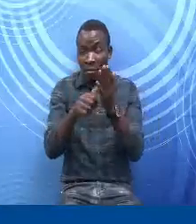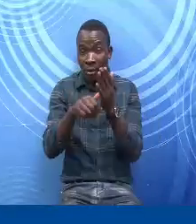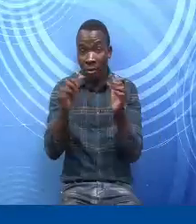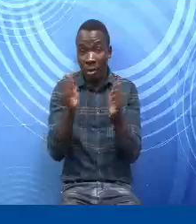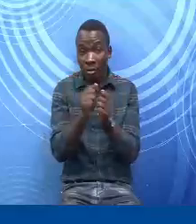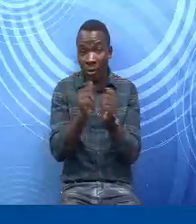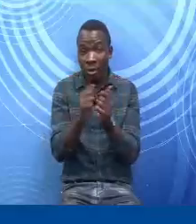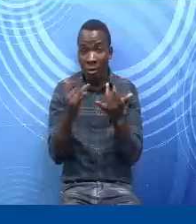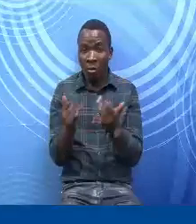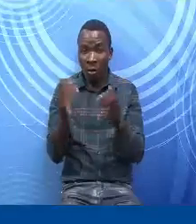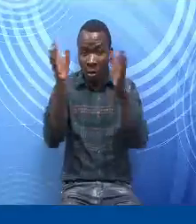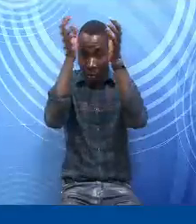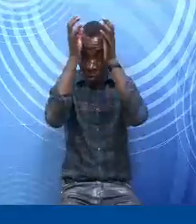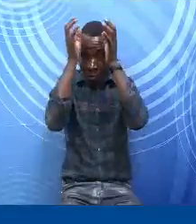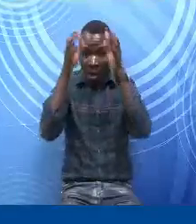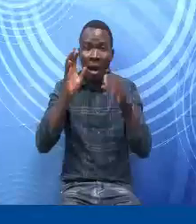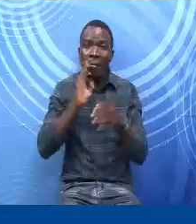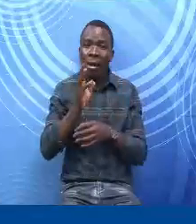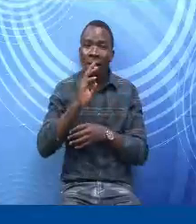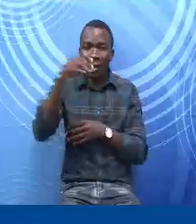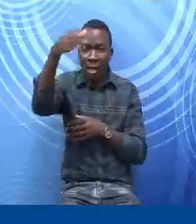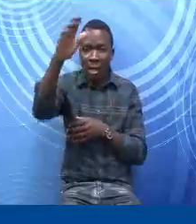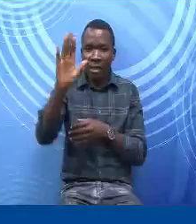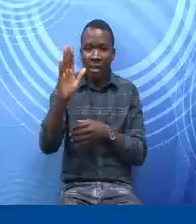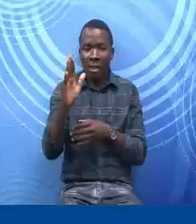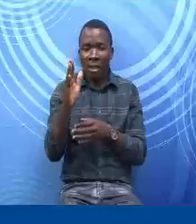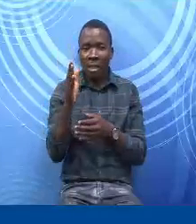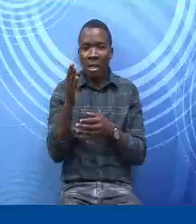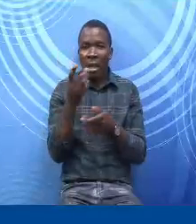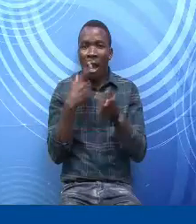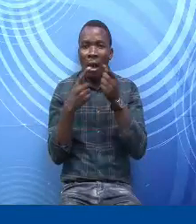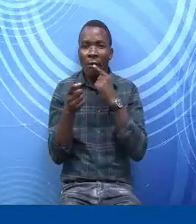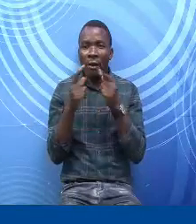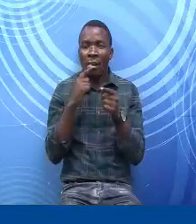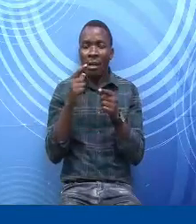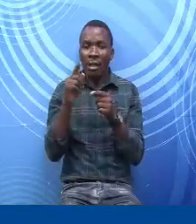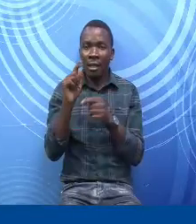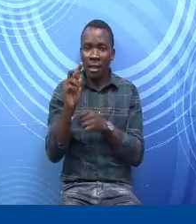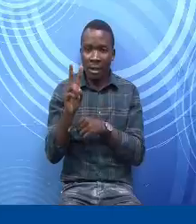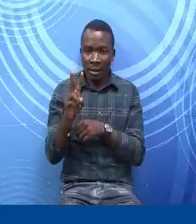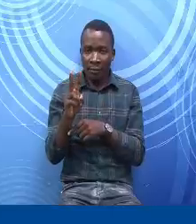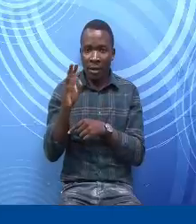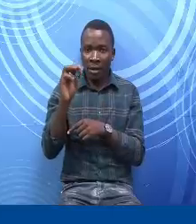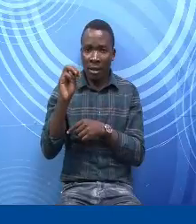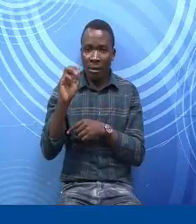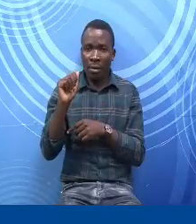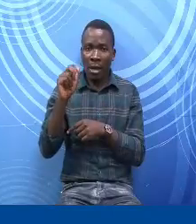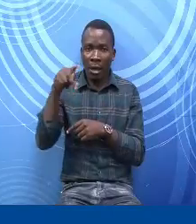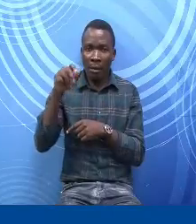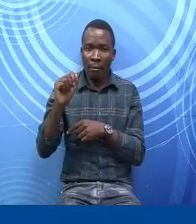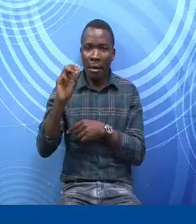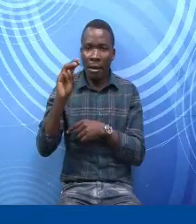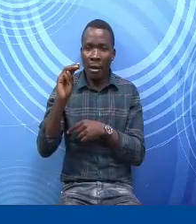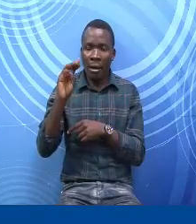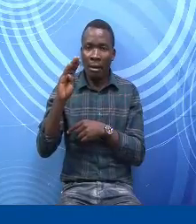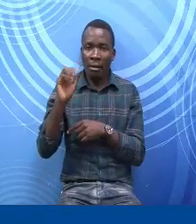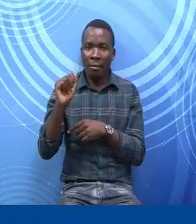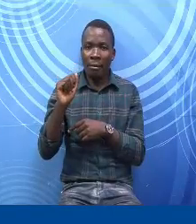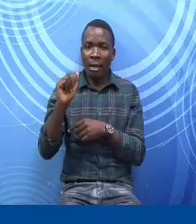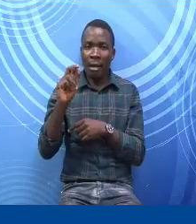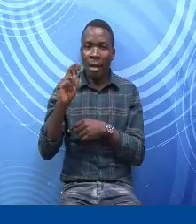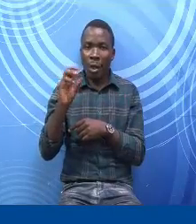turavoma amazi hanze. Avugana na BTN TV ku murongo wa telefoni, Mapambano Nyiridandi Siriya ku muyobozi w'akarere ka Ngoma wungirije ushinzwe iterambere ry'ubukungu,